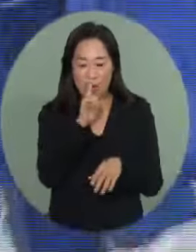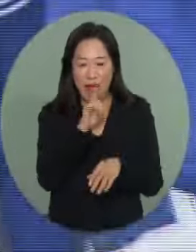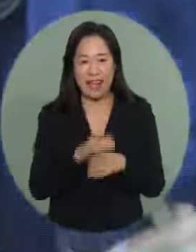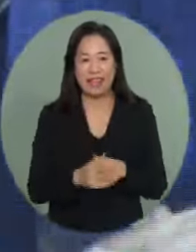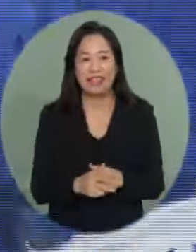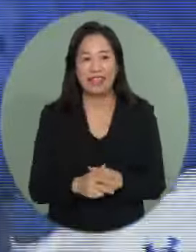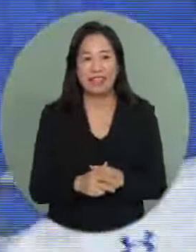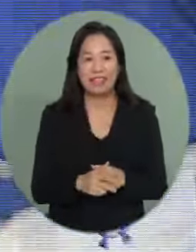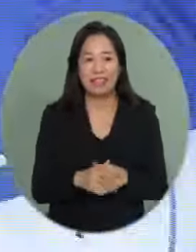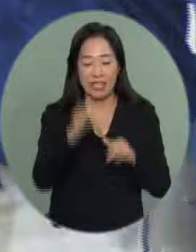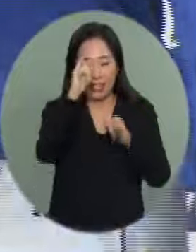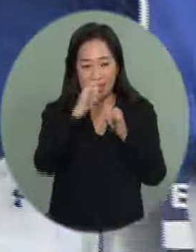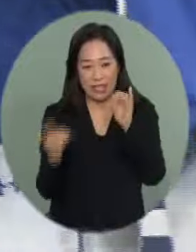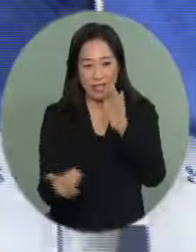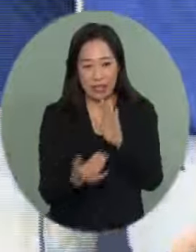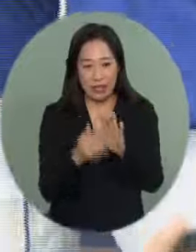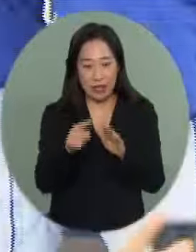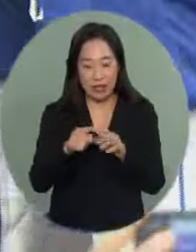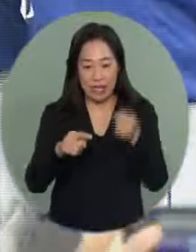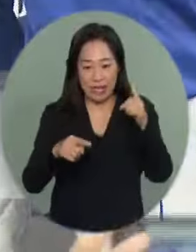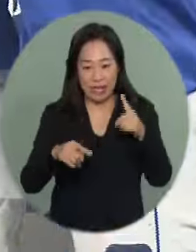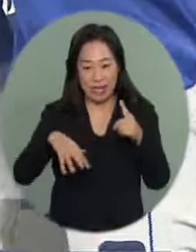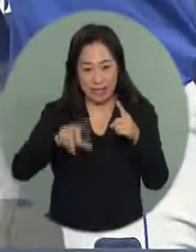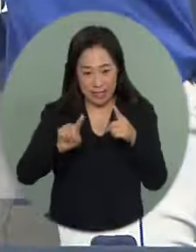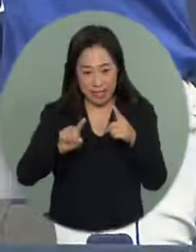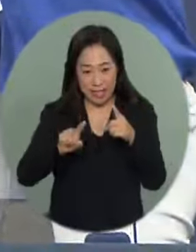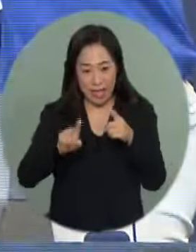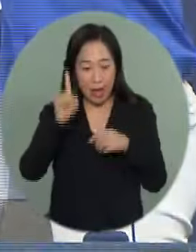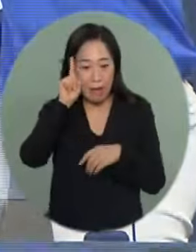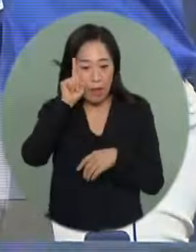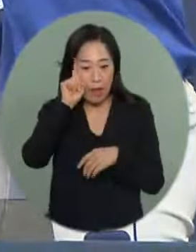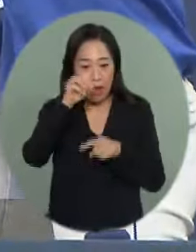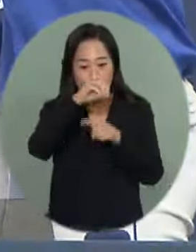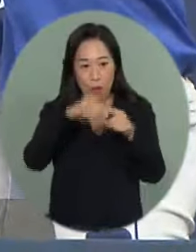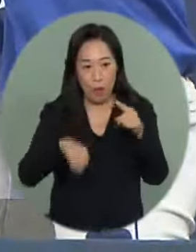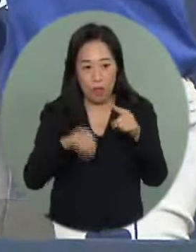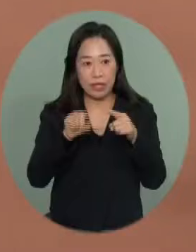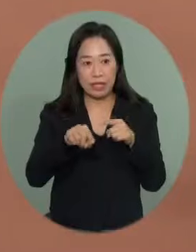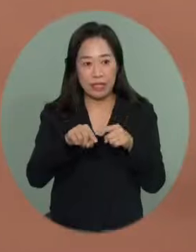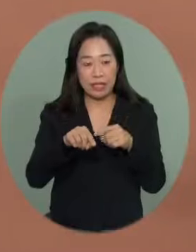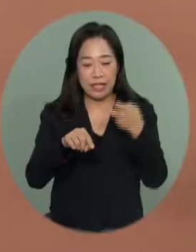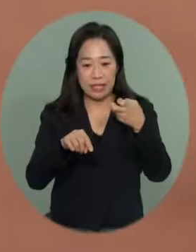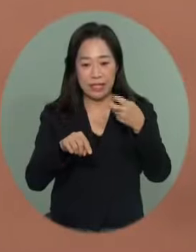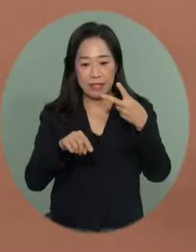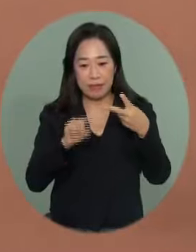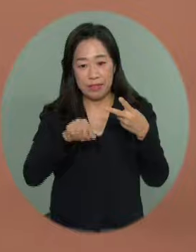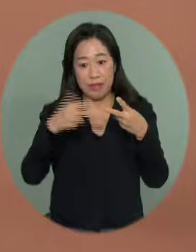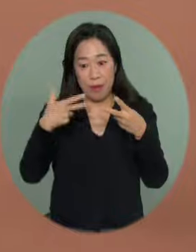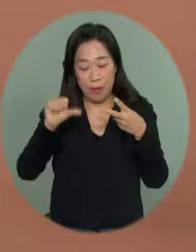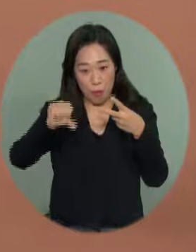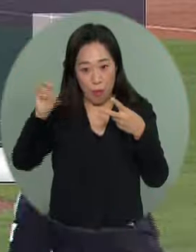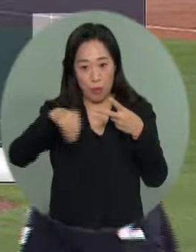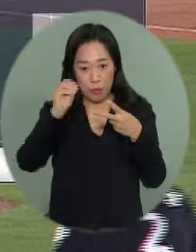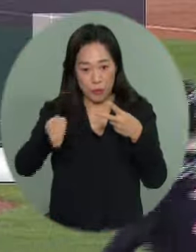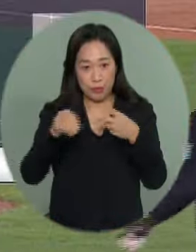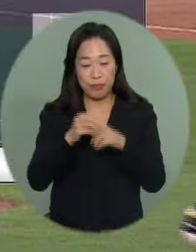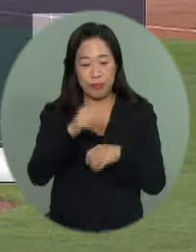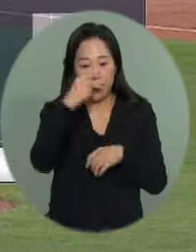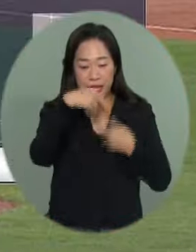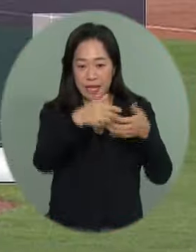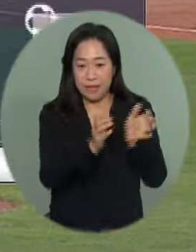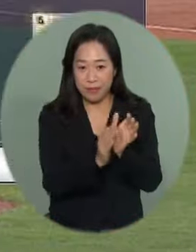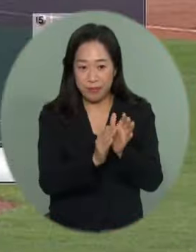역대 한국 시리즈에서 1차전 승리팀의 우승 확률은 72.5%. 네, 기아 타이거즈는 선발